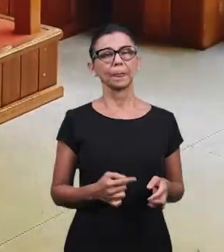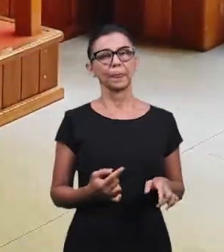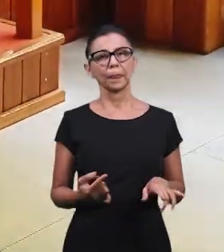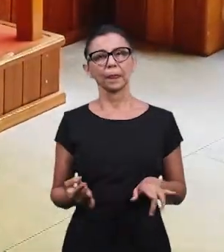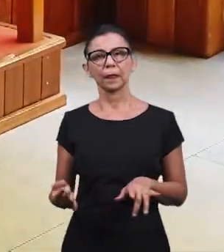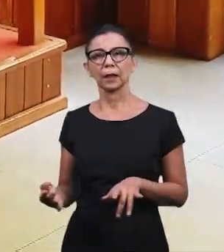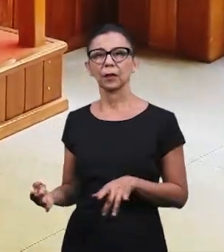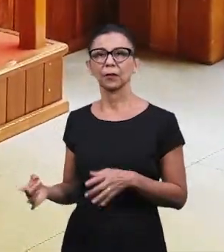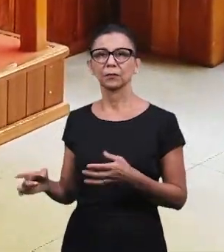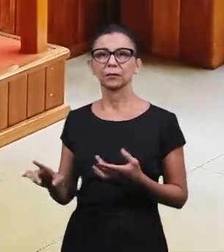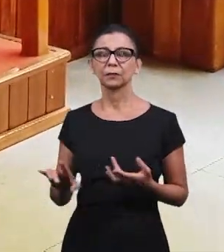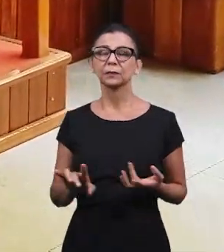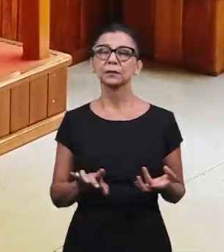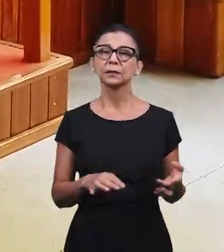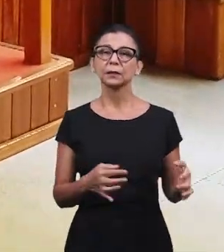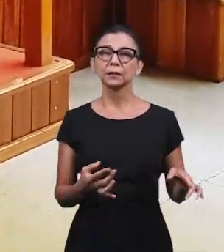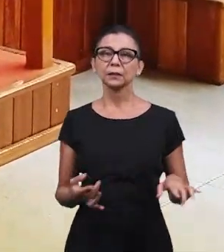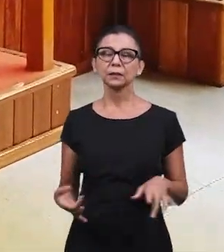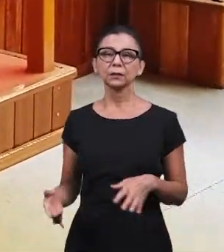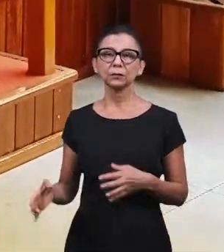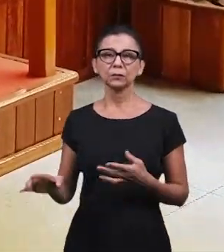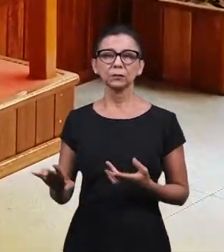Бог находится в храме.